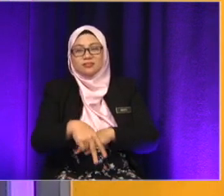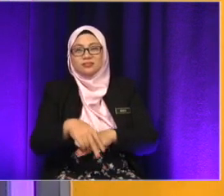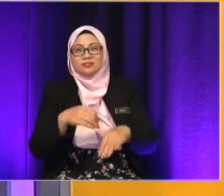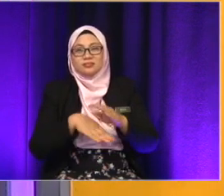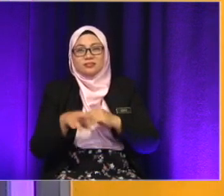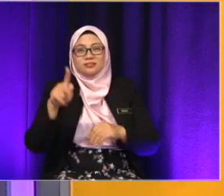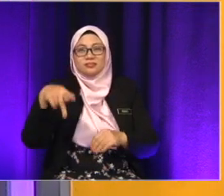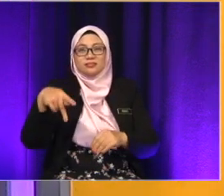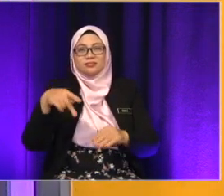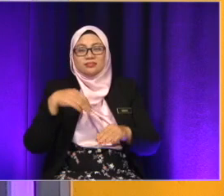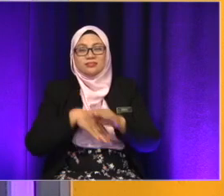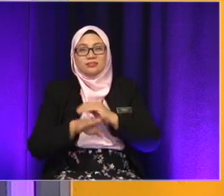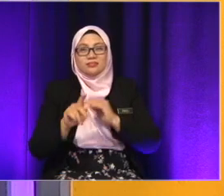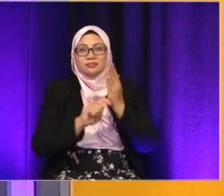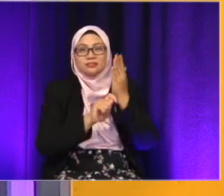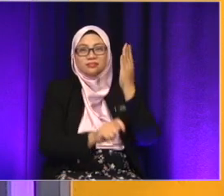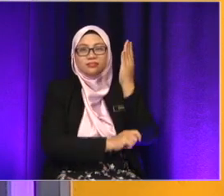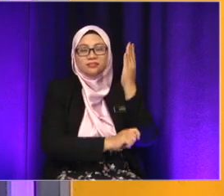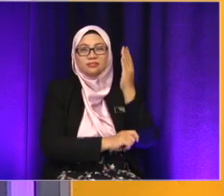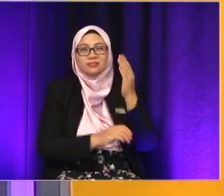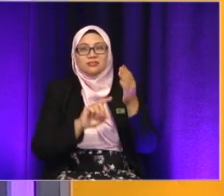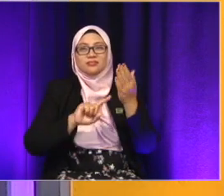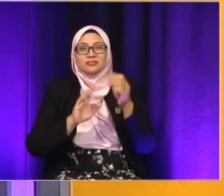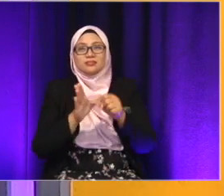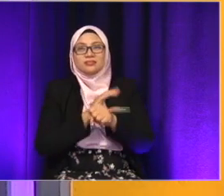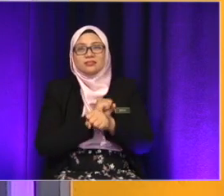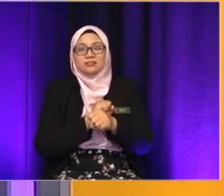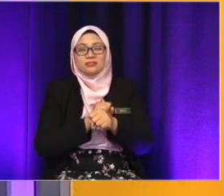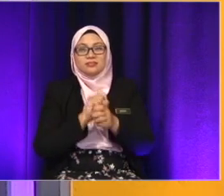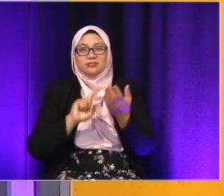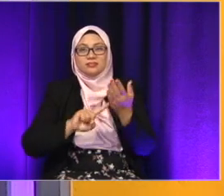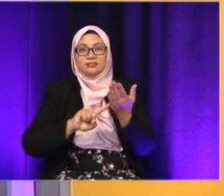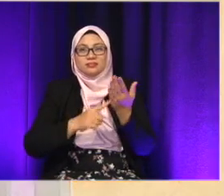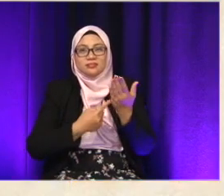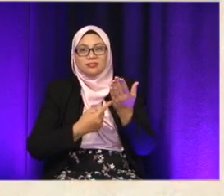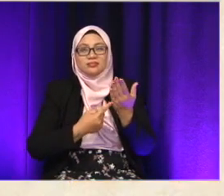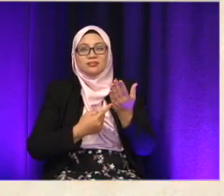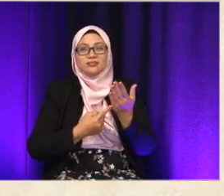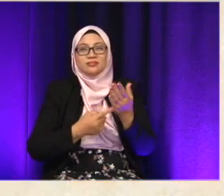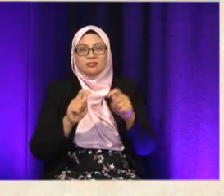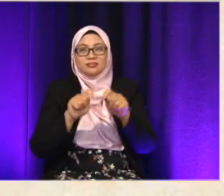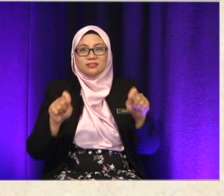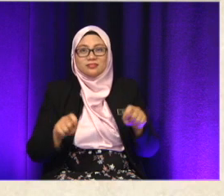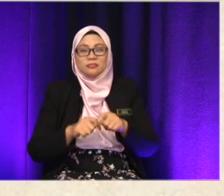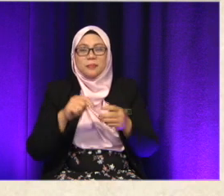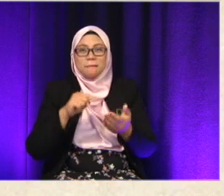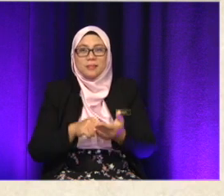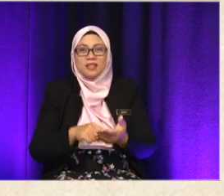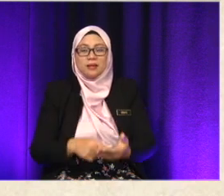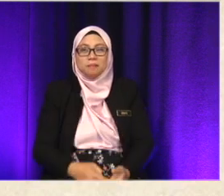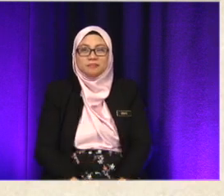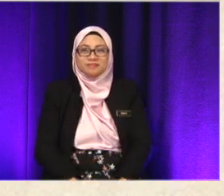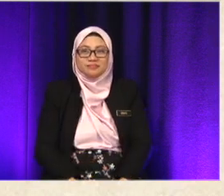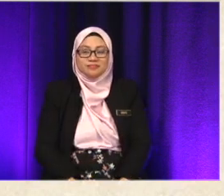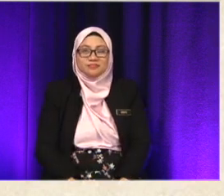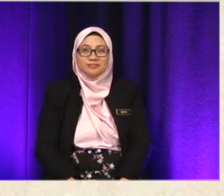tangki. Itu cerita dia. Yang ni dia akan penuh baliklah, pam akan penuh balik ke kawasan sini Yang tadi ni pam penuh sini. Okey, teruskan